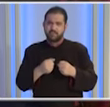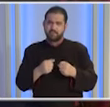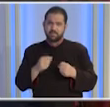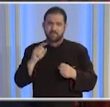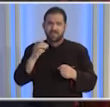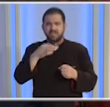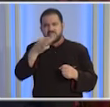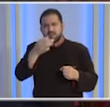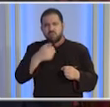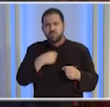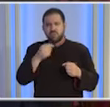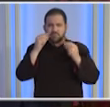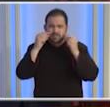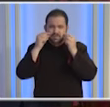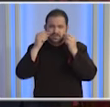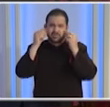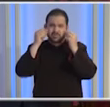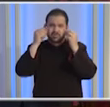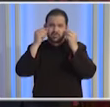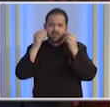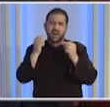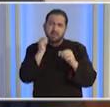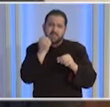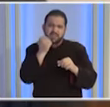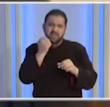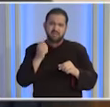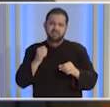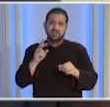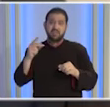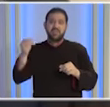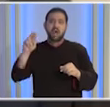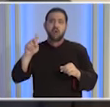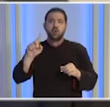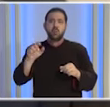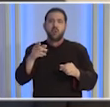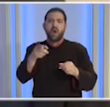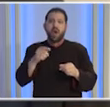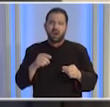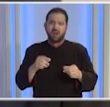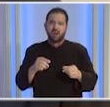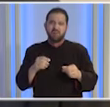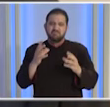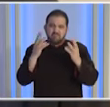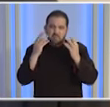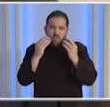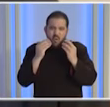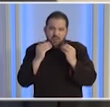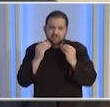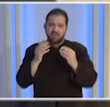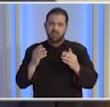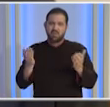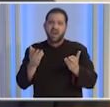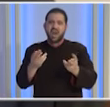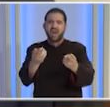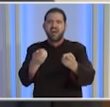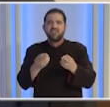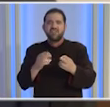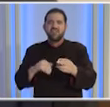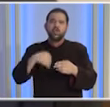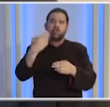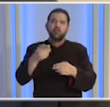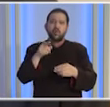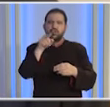eu, zbârciturile ale bătrâneții. Dar nu alea ale schimonoselilor care vin după ce